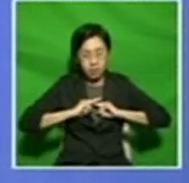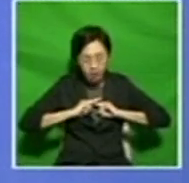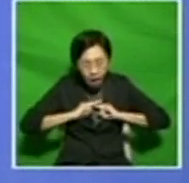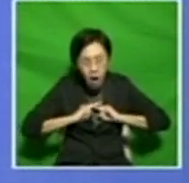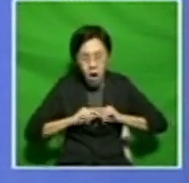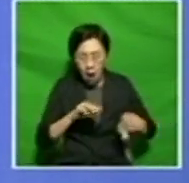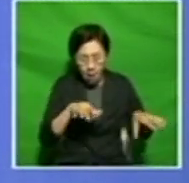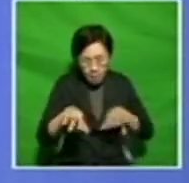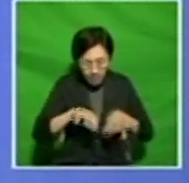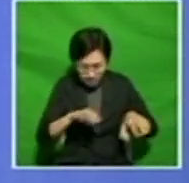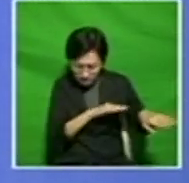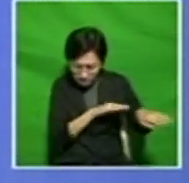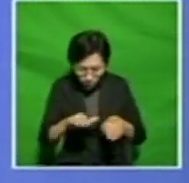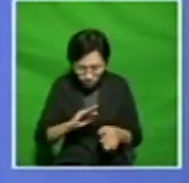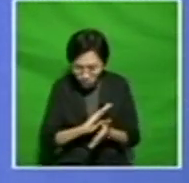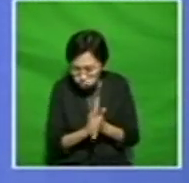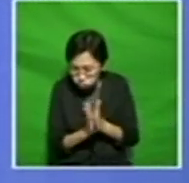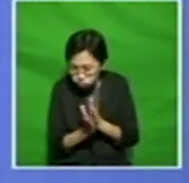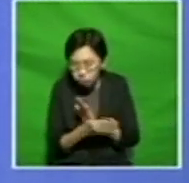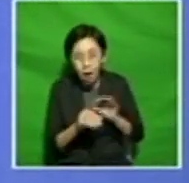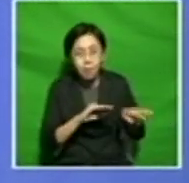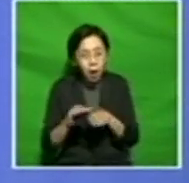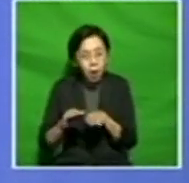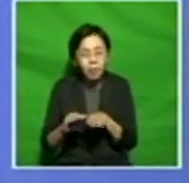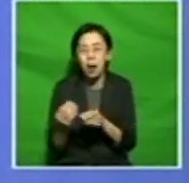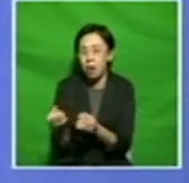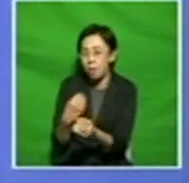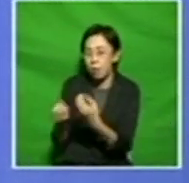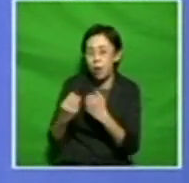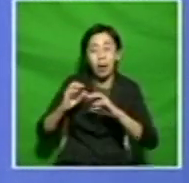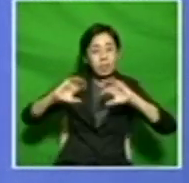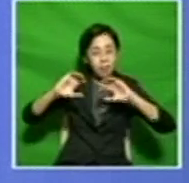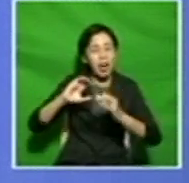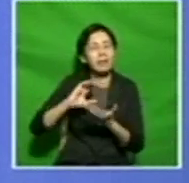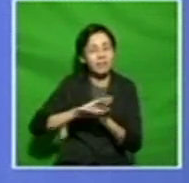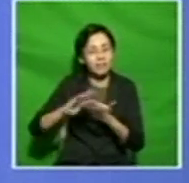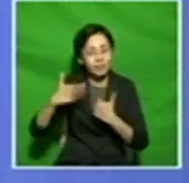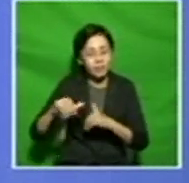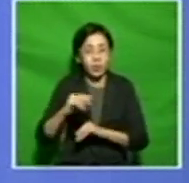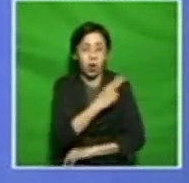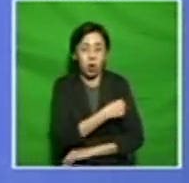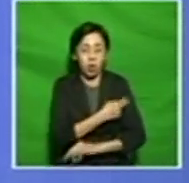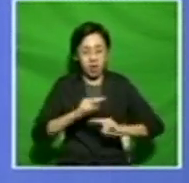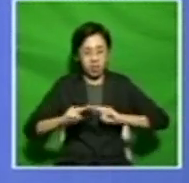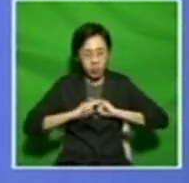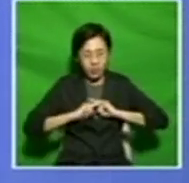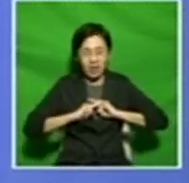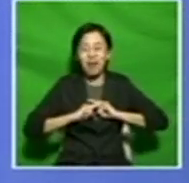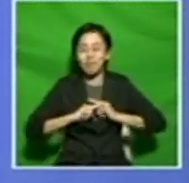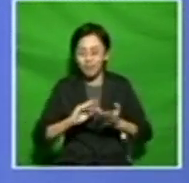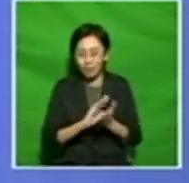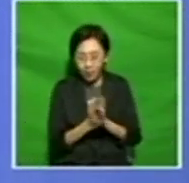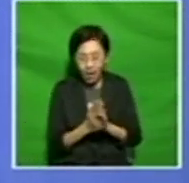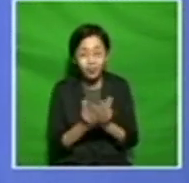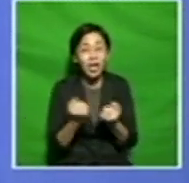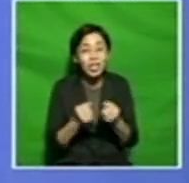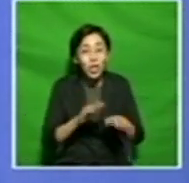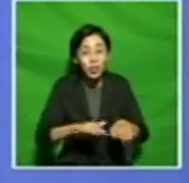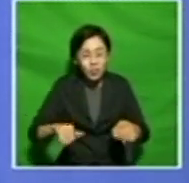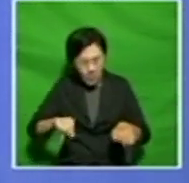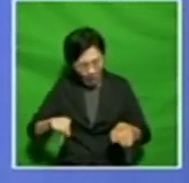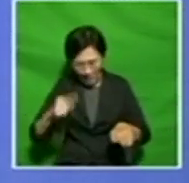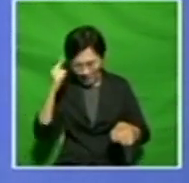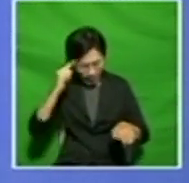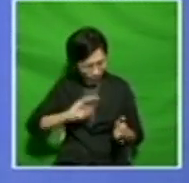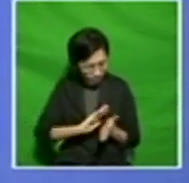ได้เตรียมการไปแล้วมีรายงานเข้ามาถึงรัฐบาลแล้วว่าโรงพยาบาลเอกชนหลายแห่งได้ใช้ที่จอดรถดัดแปลง